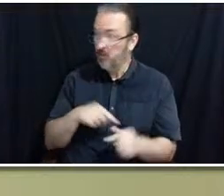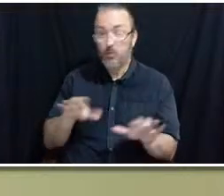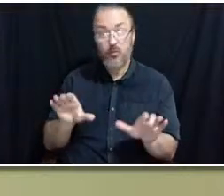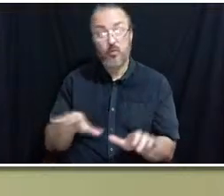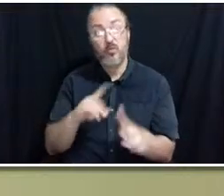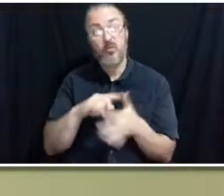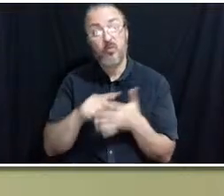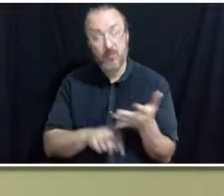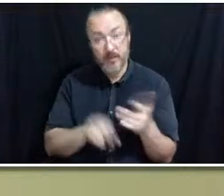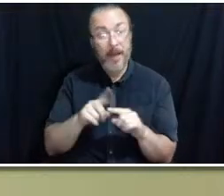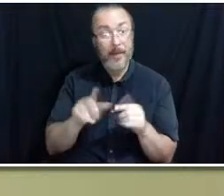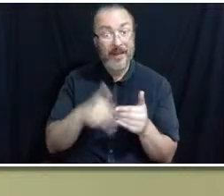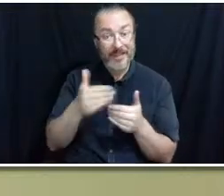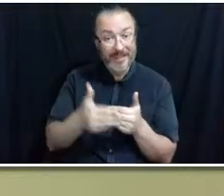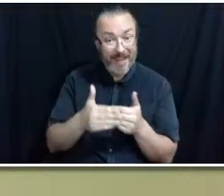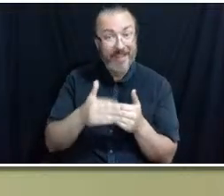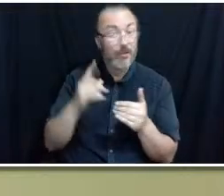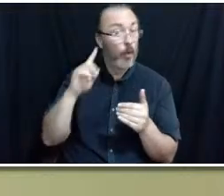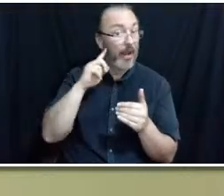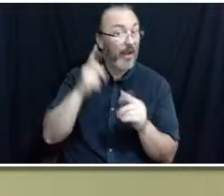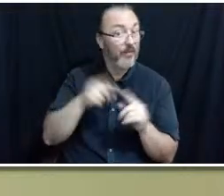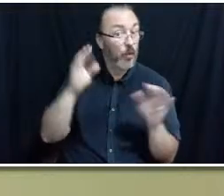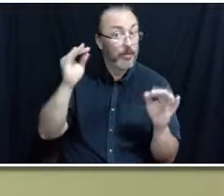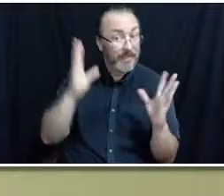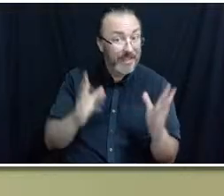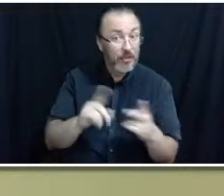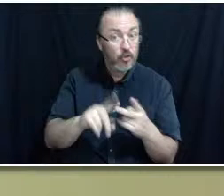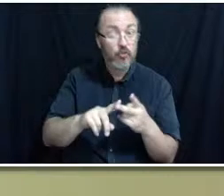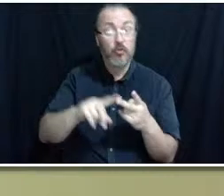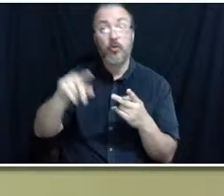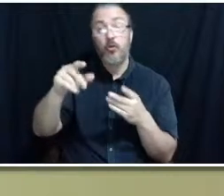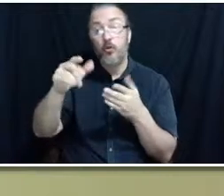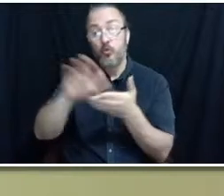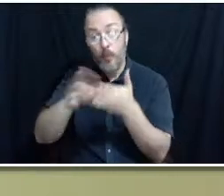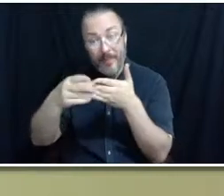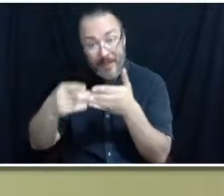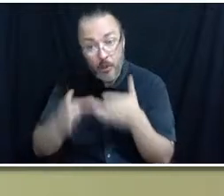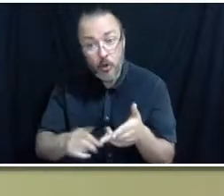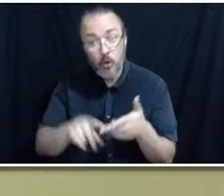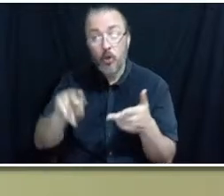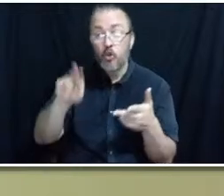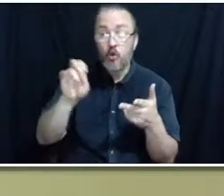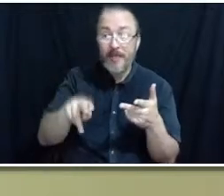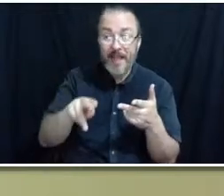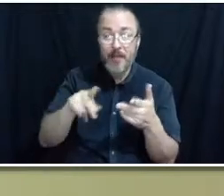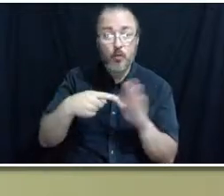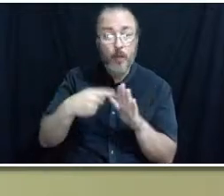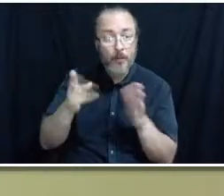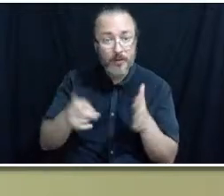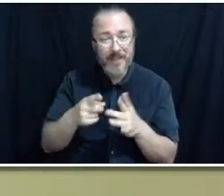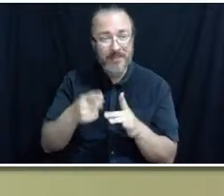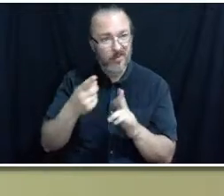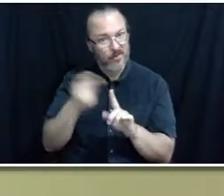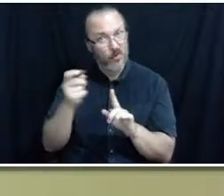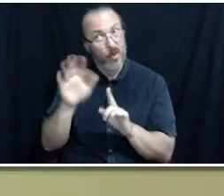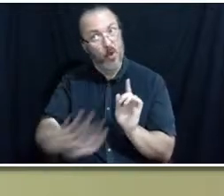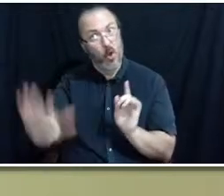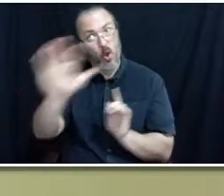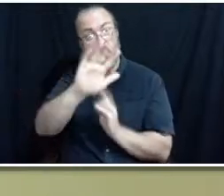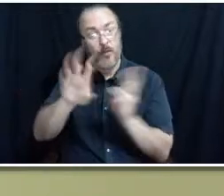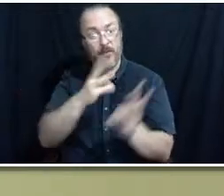rapport. Et maintenant, on va entendre des enseignants, des chefs d'établissement, des représentants de syndicats,